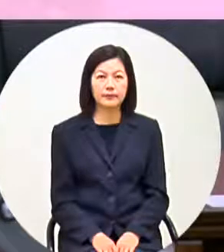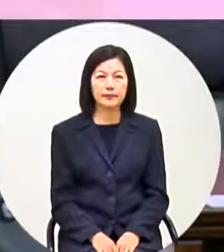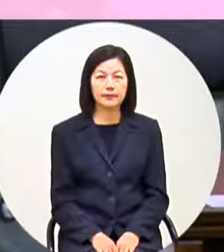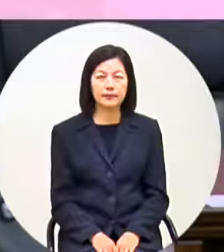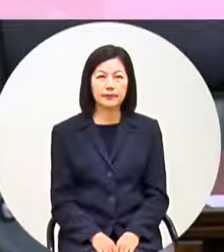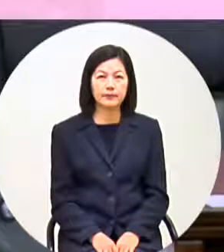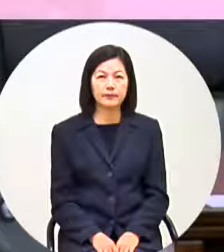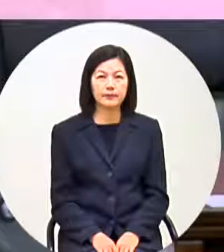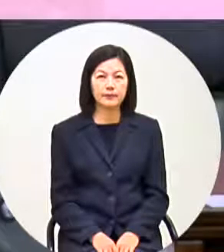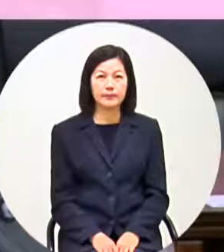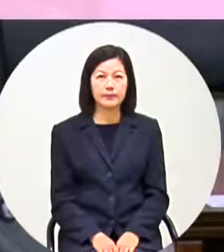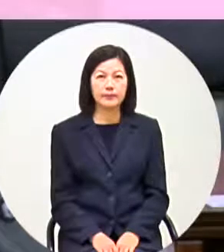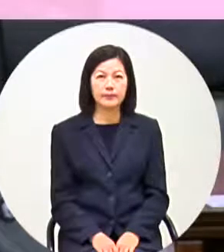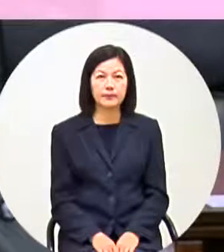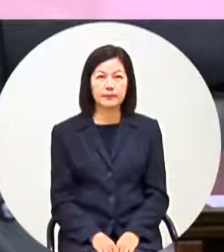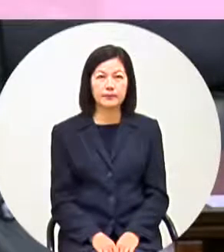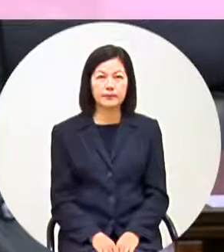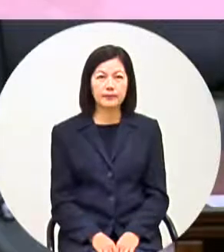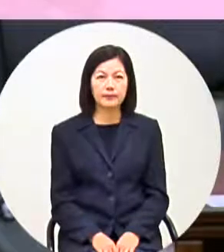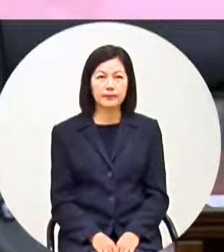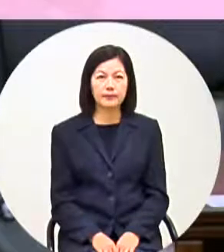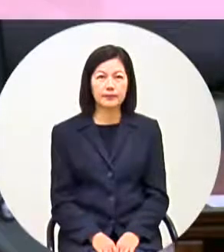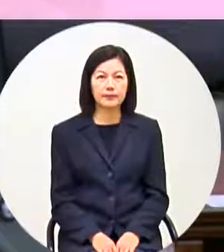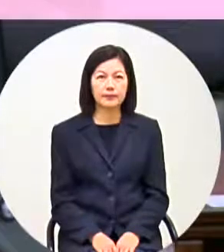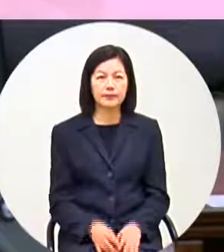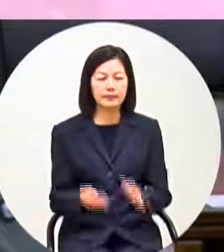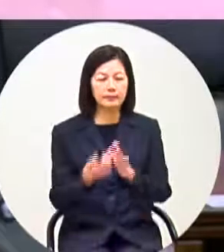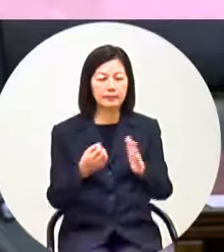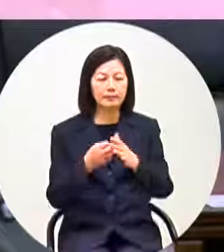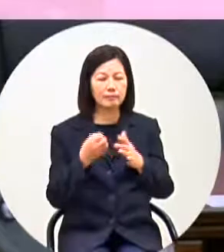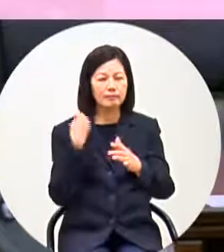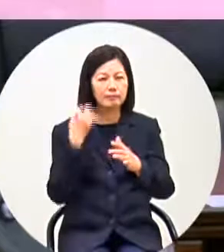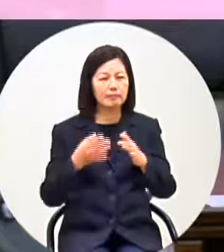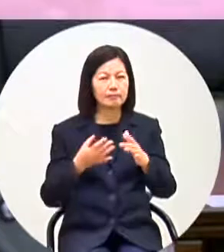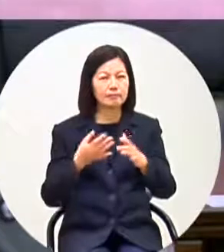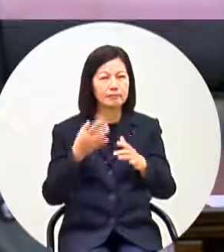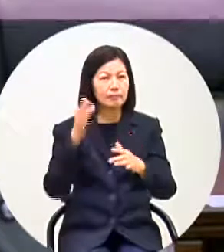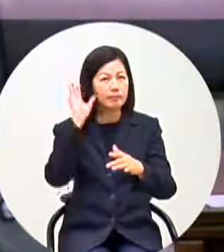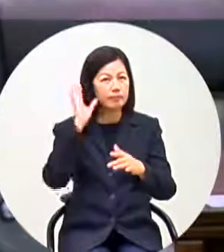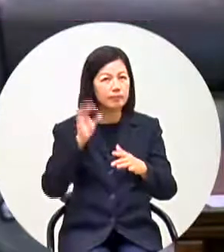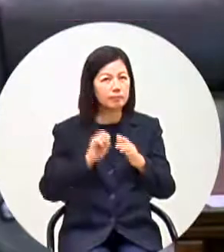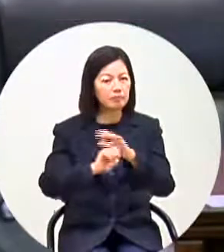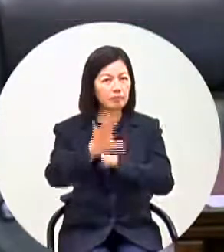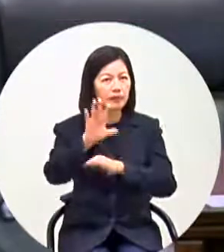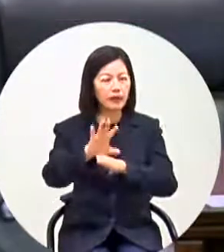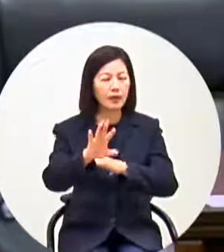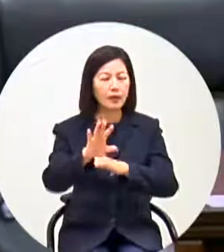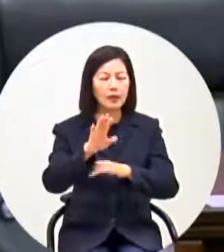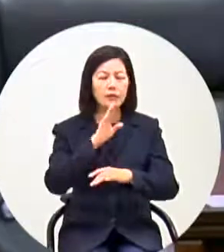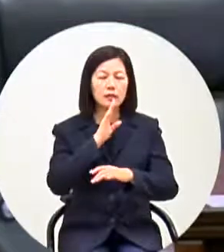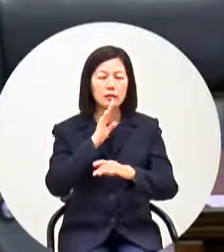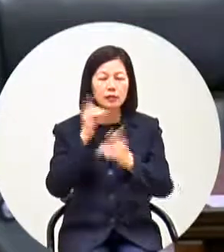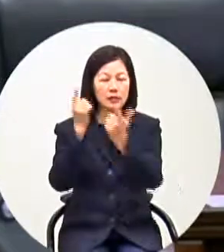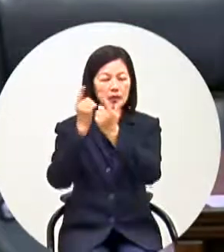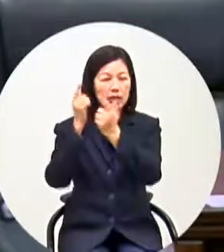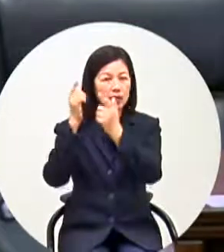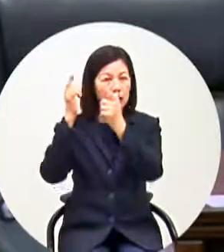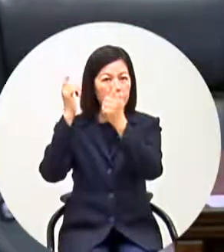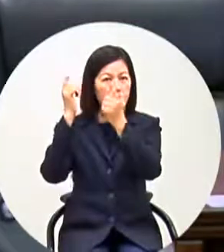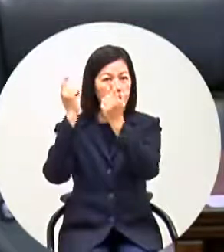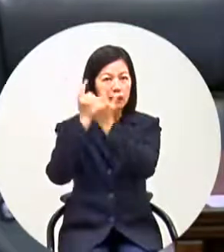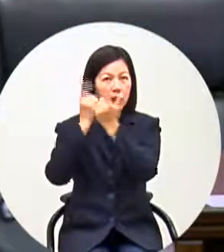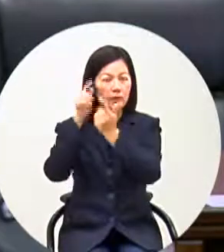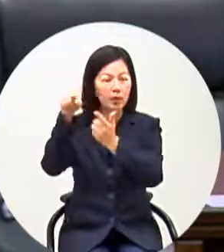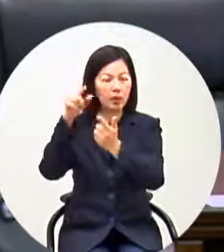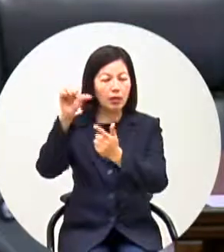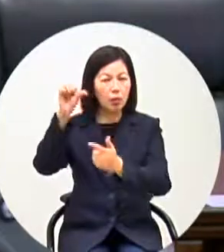哦，刚刚那个新闻报的就说，哦，在台北工作就5万，啊，来这边就腰斩，剩下29000。那